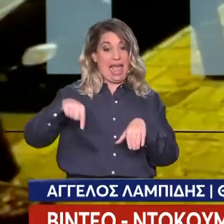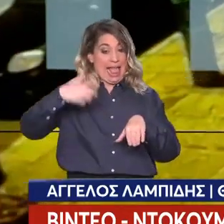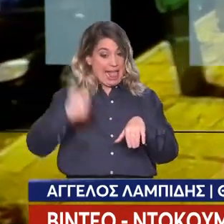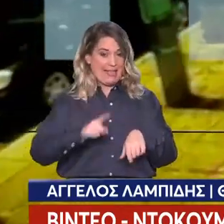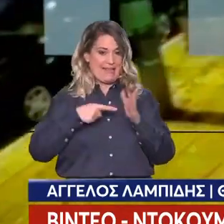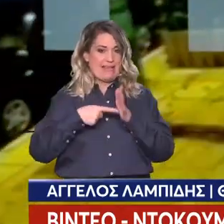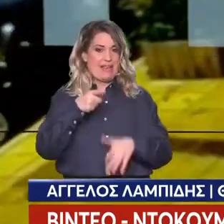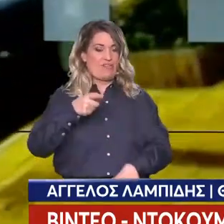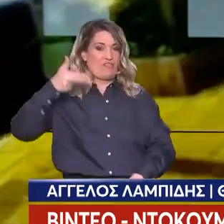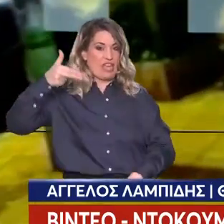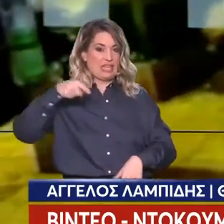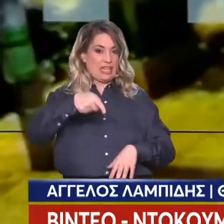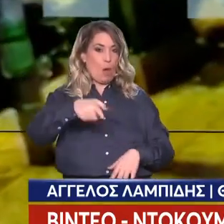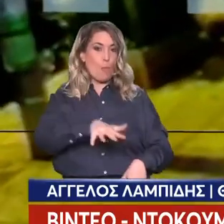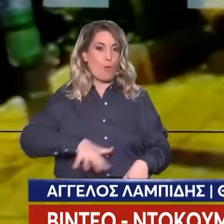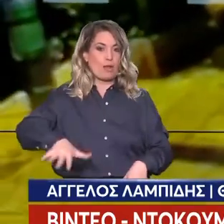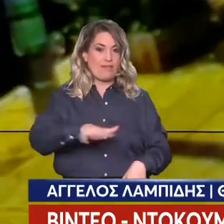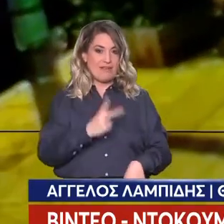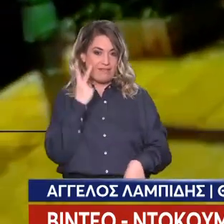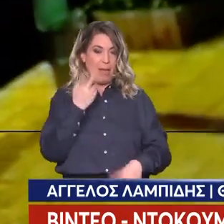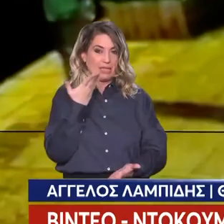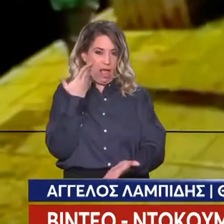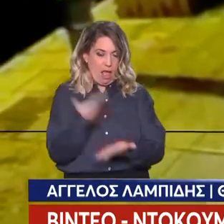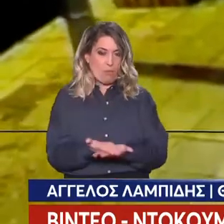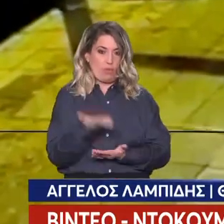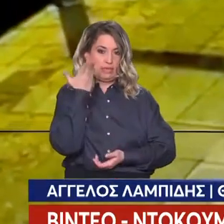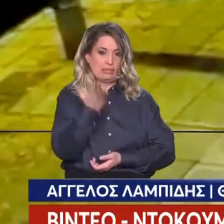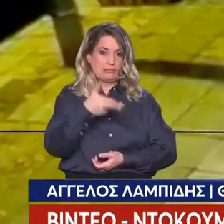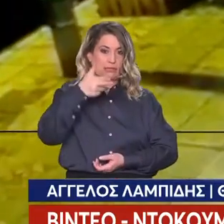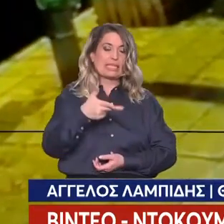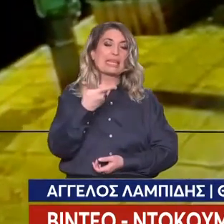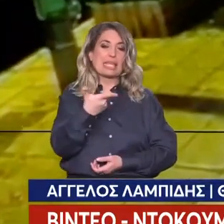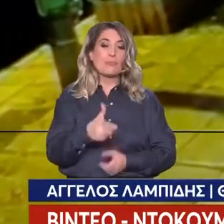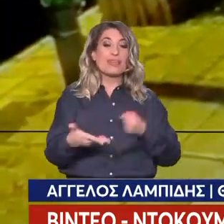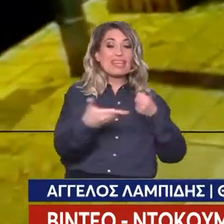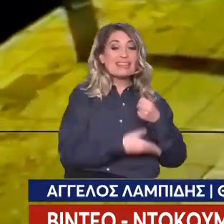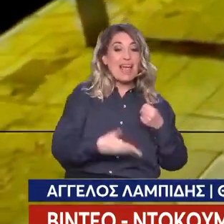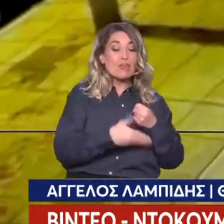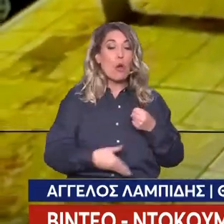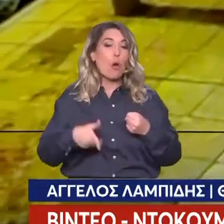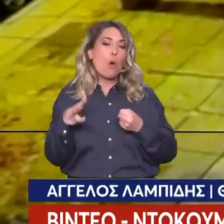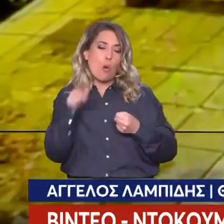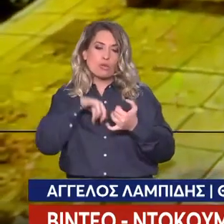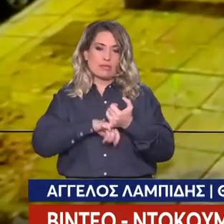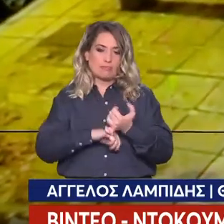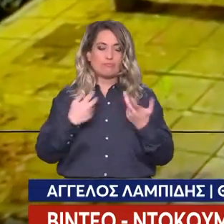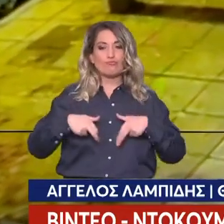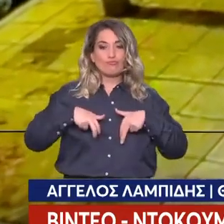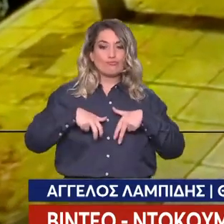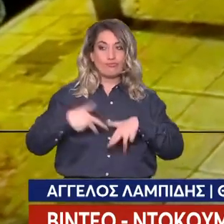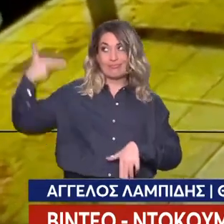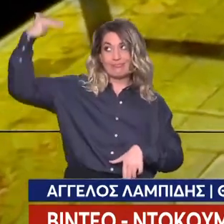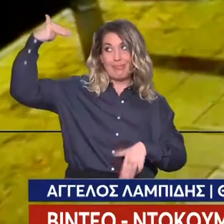έχουμε. Τους βλέπουμε λοιπόν τους δύο, τη Γεωργία με τον σύντροφό της, να περνούν μπροστά από το